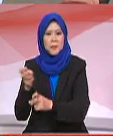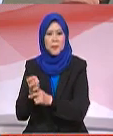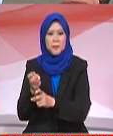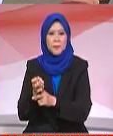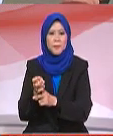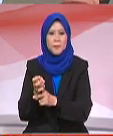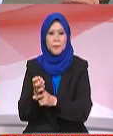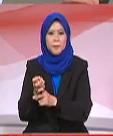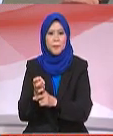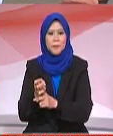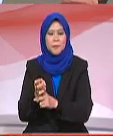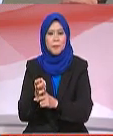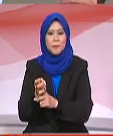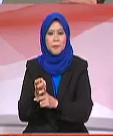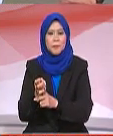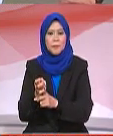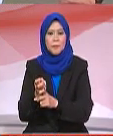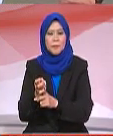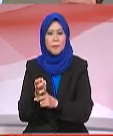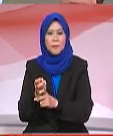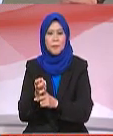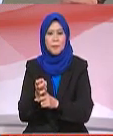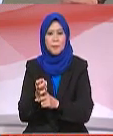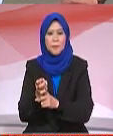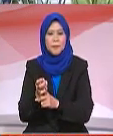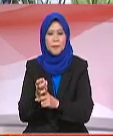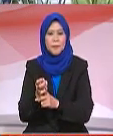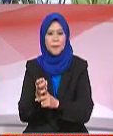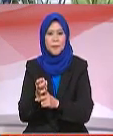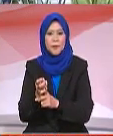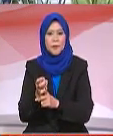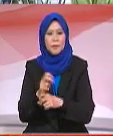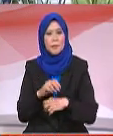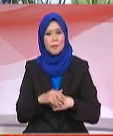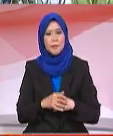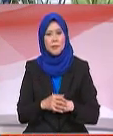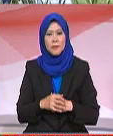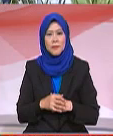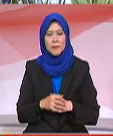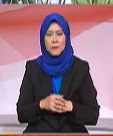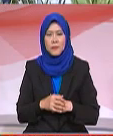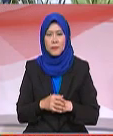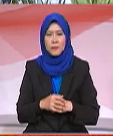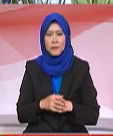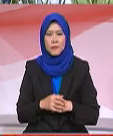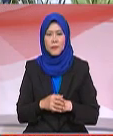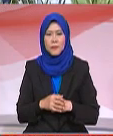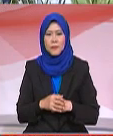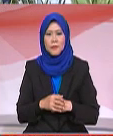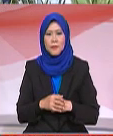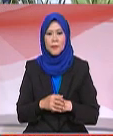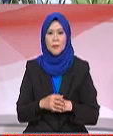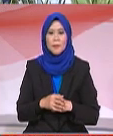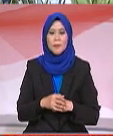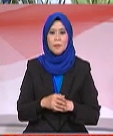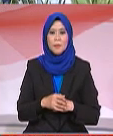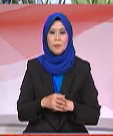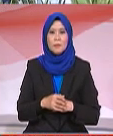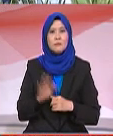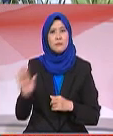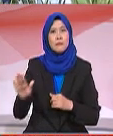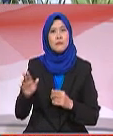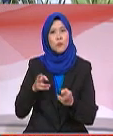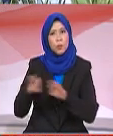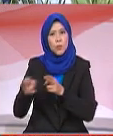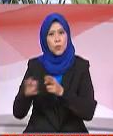yang tidak punya akun punya adanya sertif begini macam kami tiada akun bank kan orang punya urusan